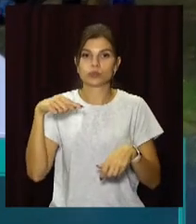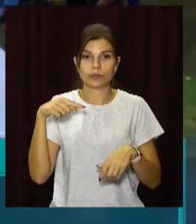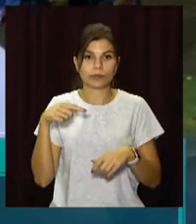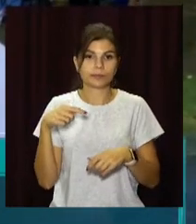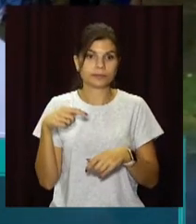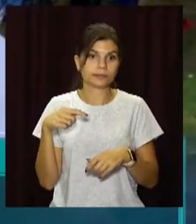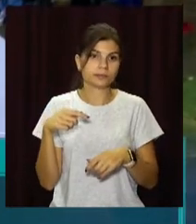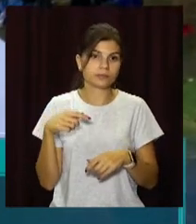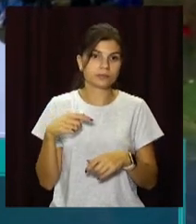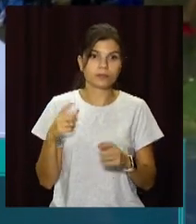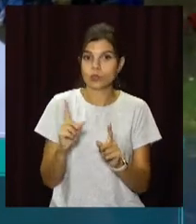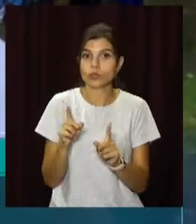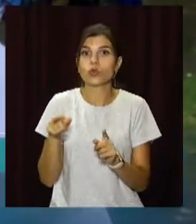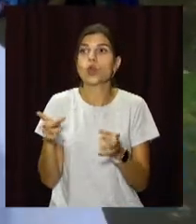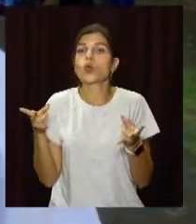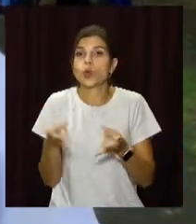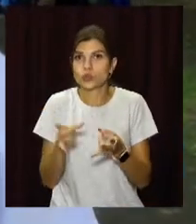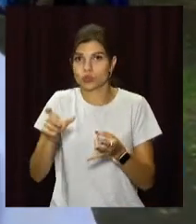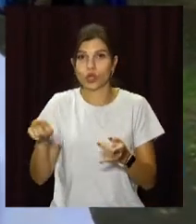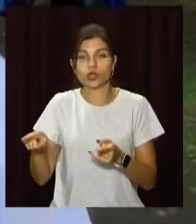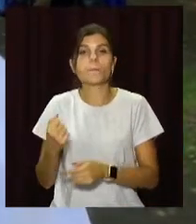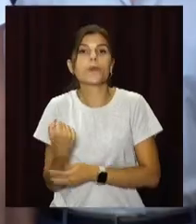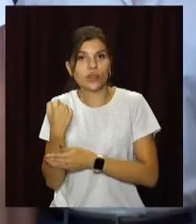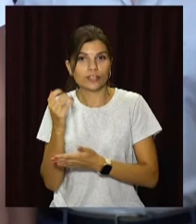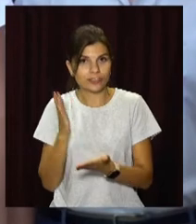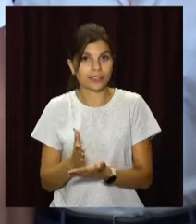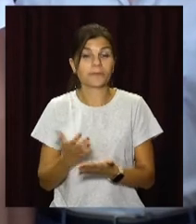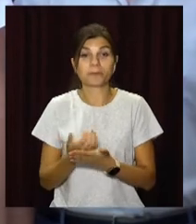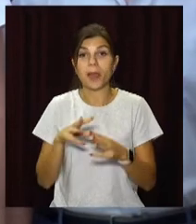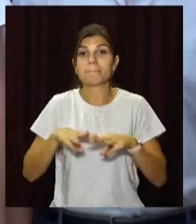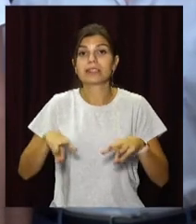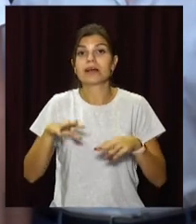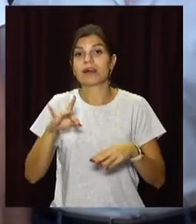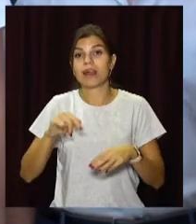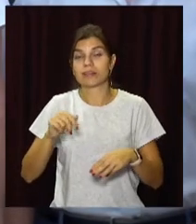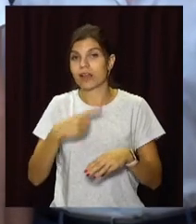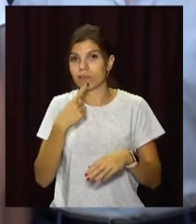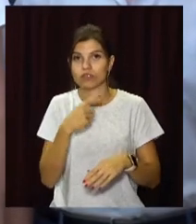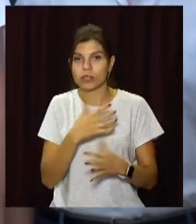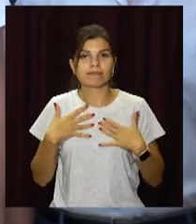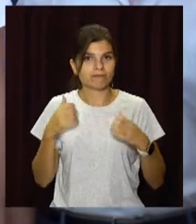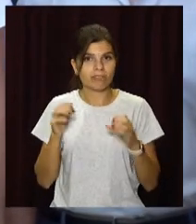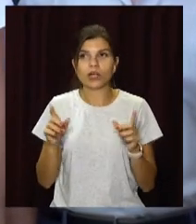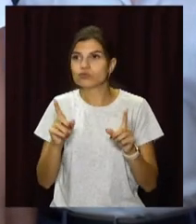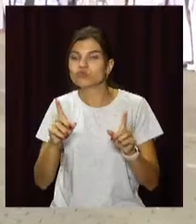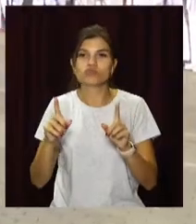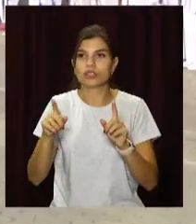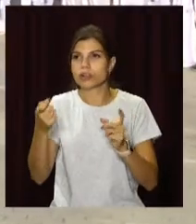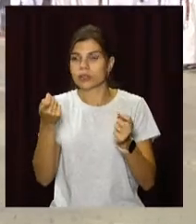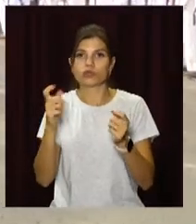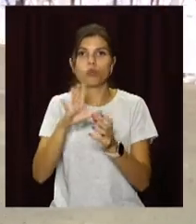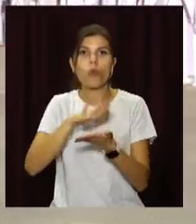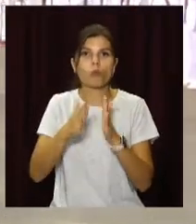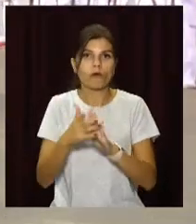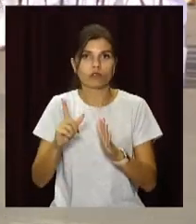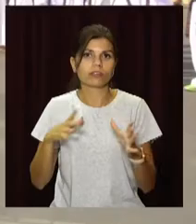же, что они нужны, что их поддерживают. У міськраді кажуть, влада докладає чимало зусиль, аби спортсмени мали належні умови